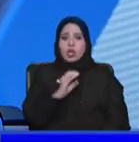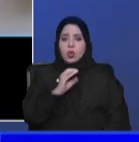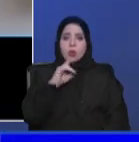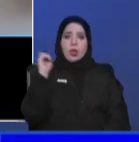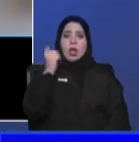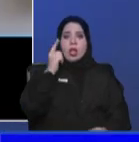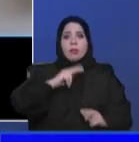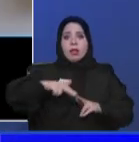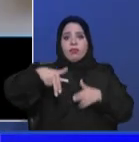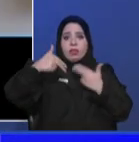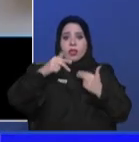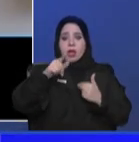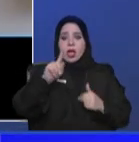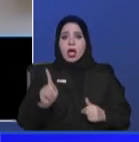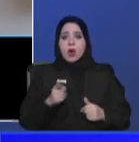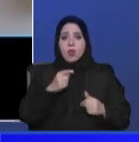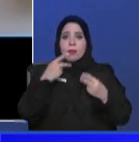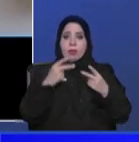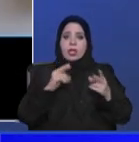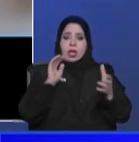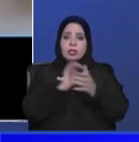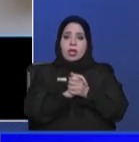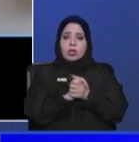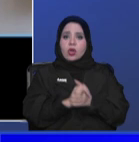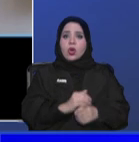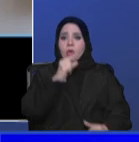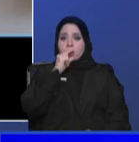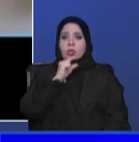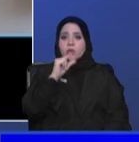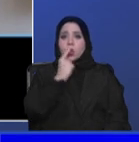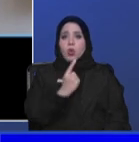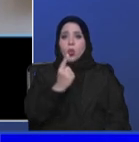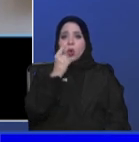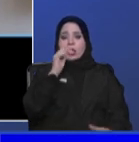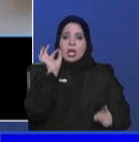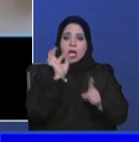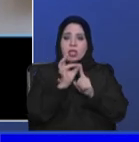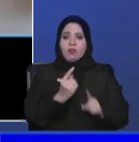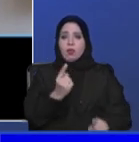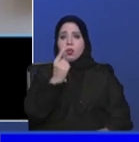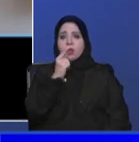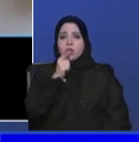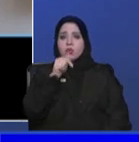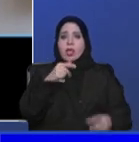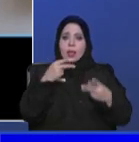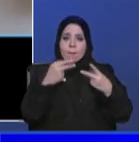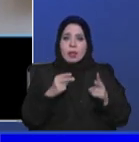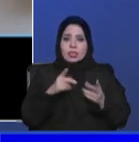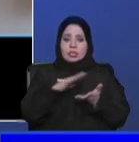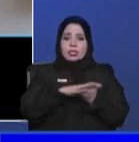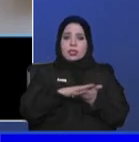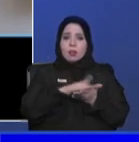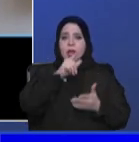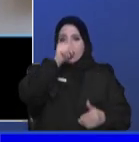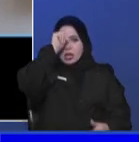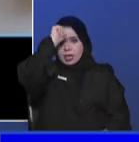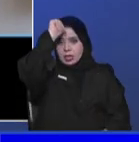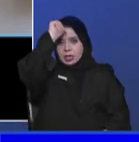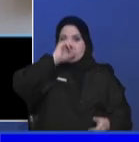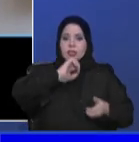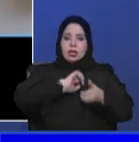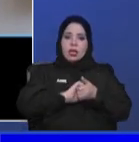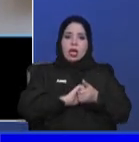العالمي الافتراضية تحت شعار وحدة الصوت ووحدة الهدف، والتي استضافتها جمهورية